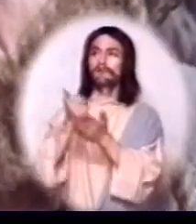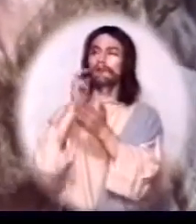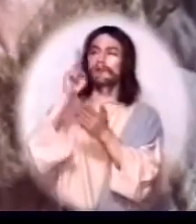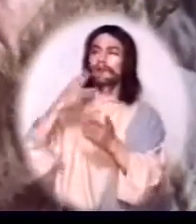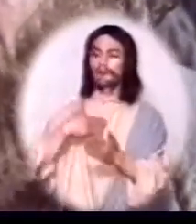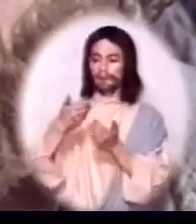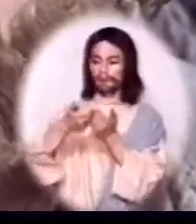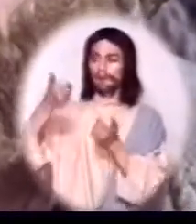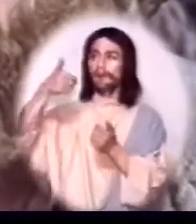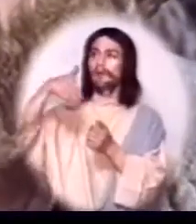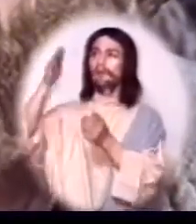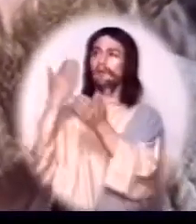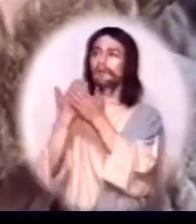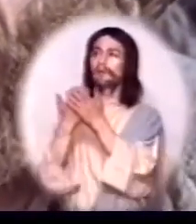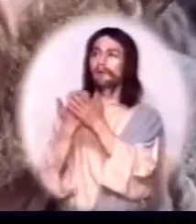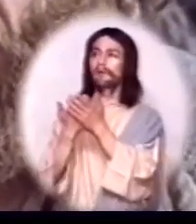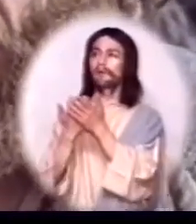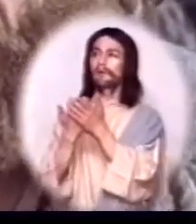주여, 저를 떠나소서.